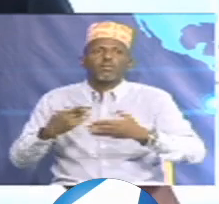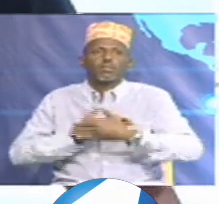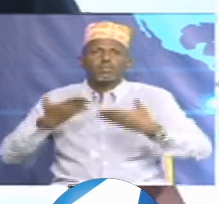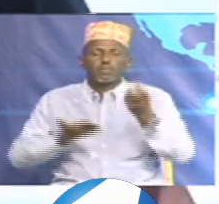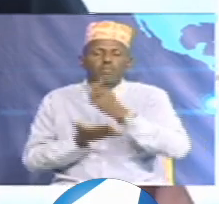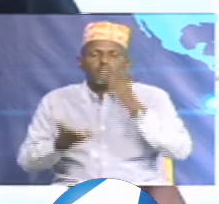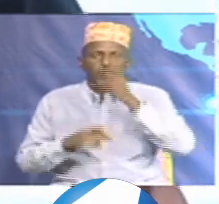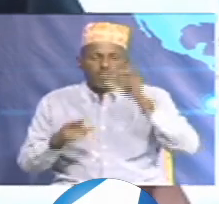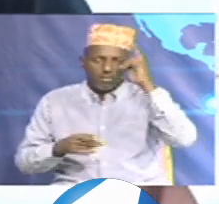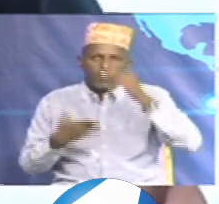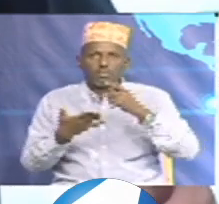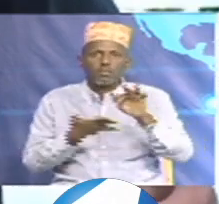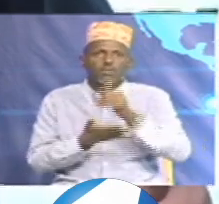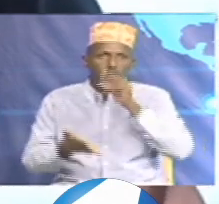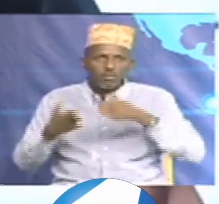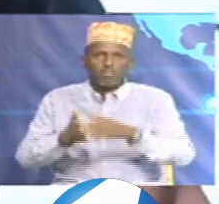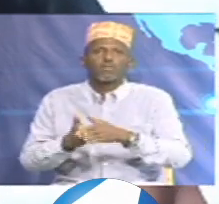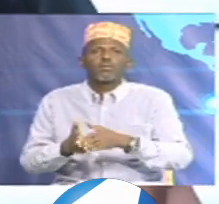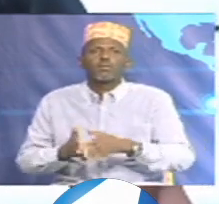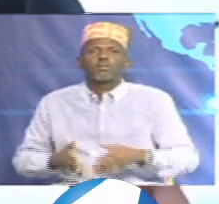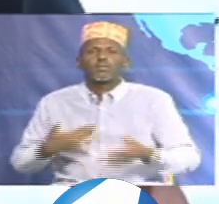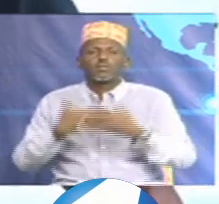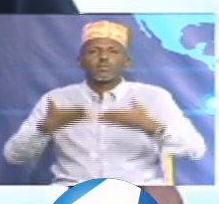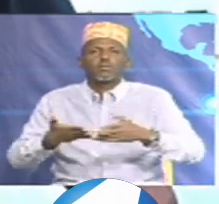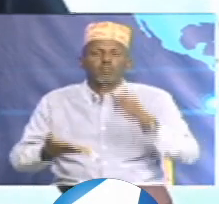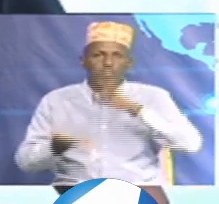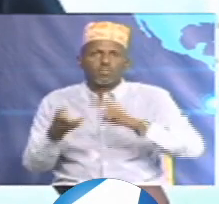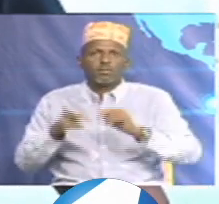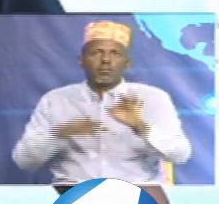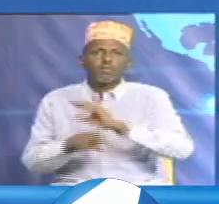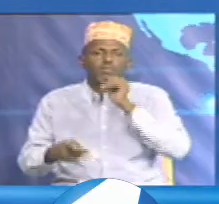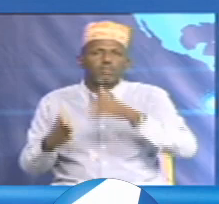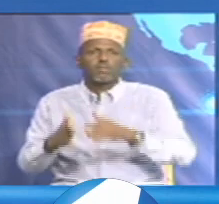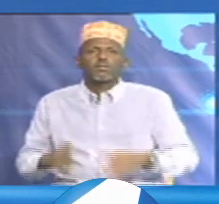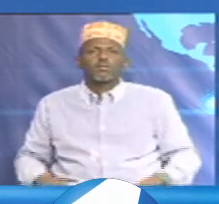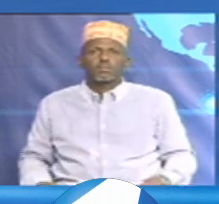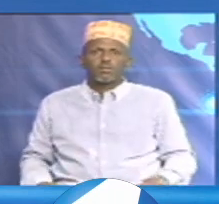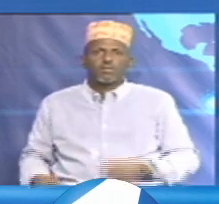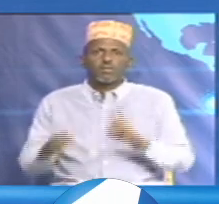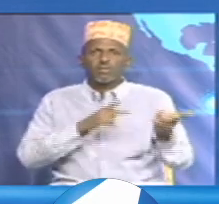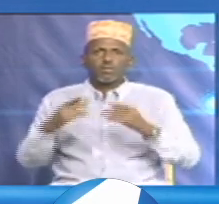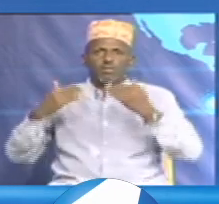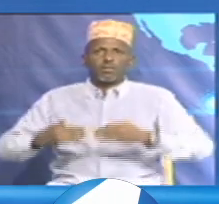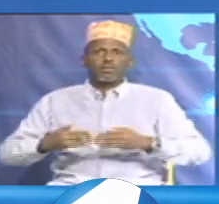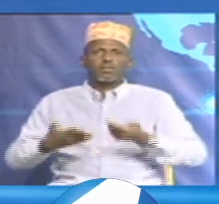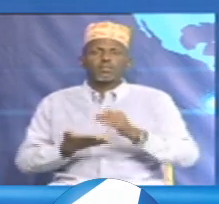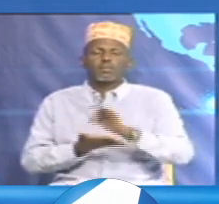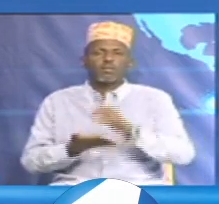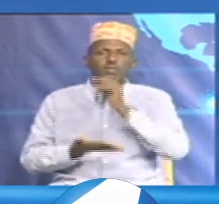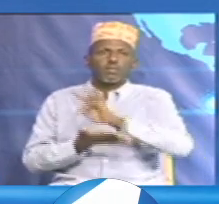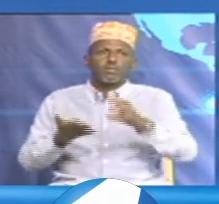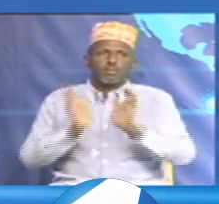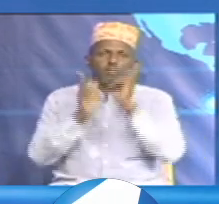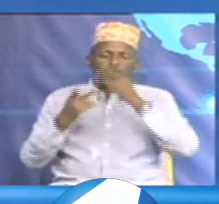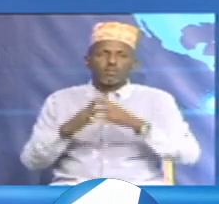retrouver à Obok. Et nous disons oui. Dans le reste de l'actualité, l'Union